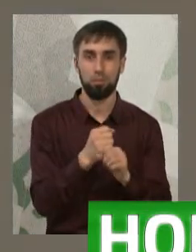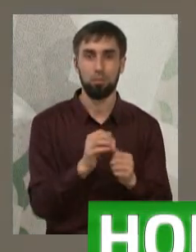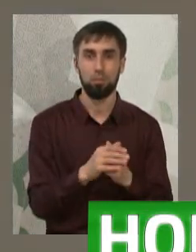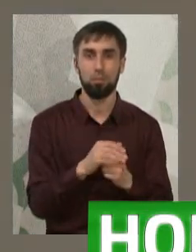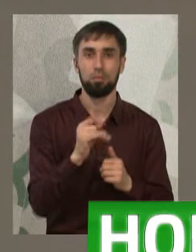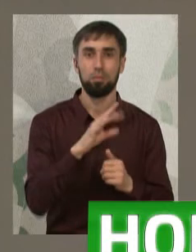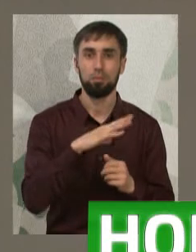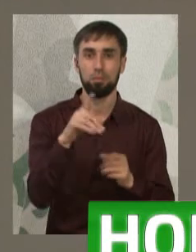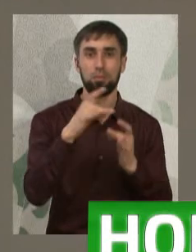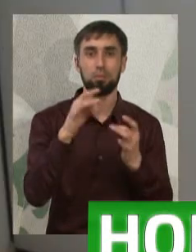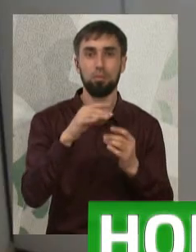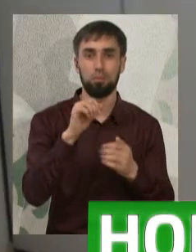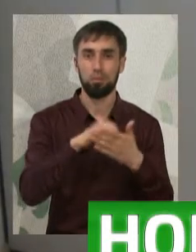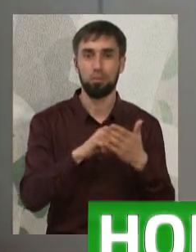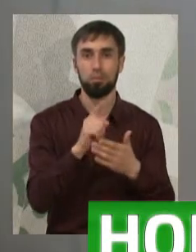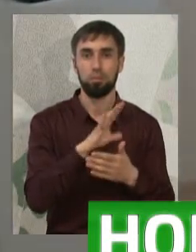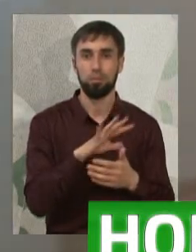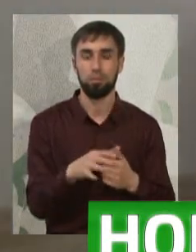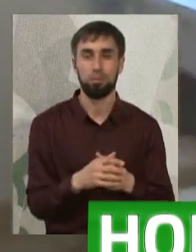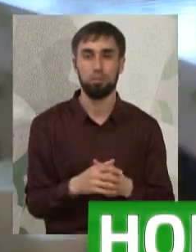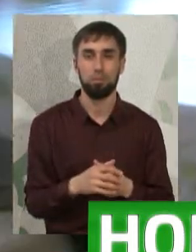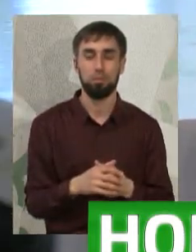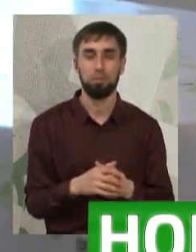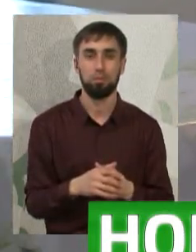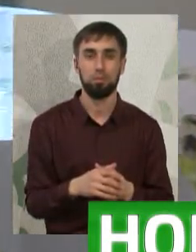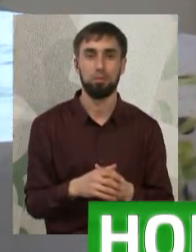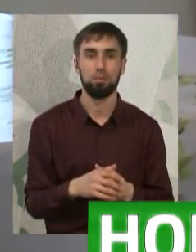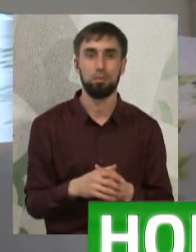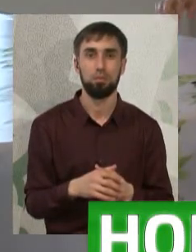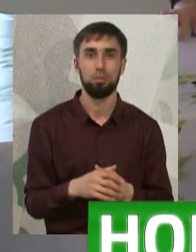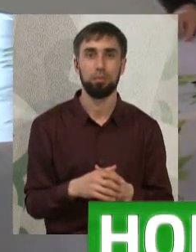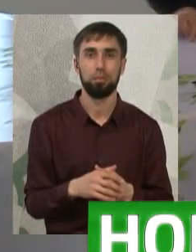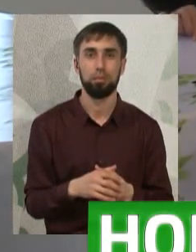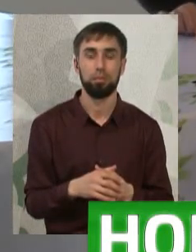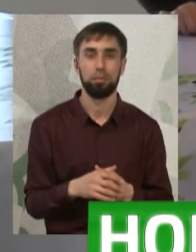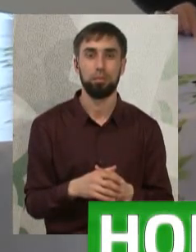проводка больше не стала причиной лишения крова. Шарадат Хулухоева, Хамзат Халухоев, Новости 24.